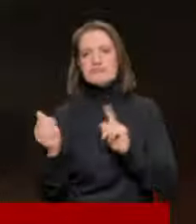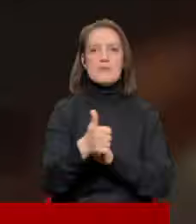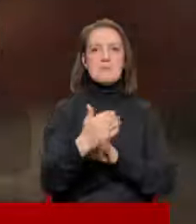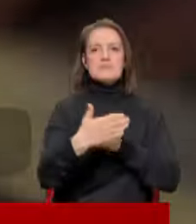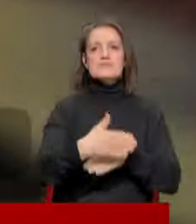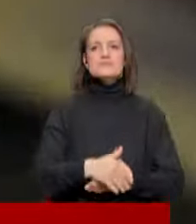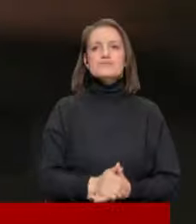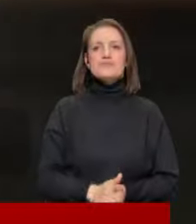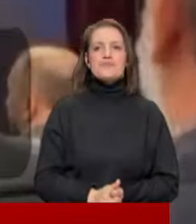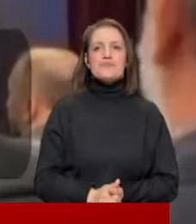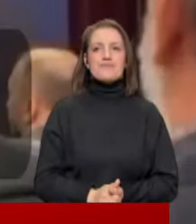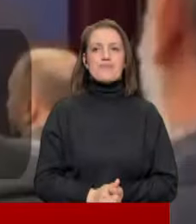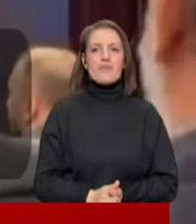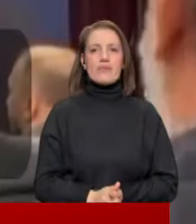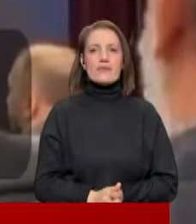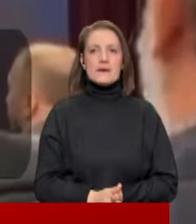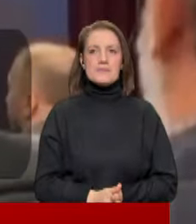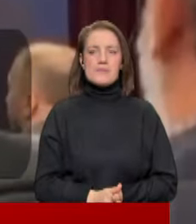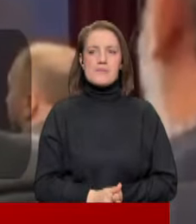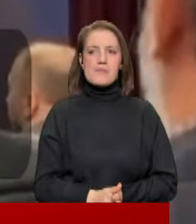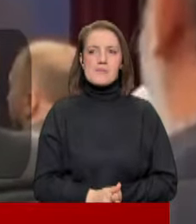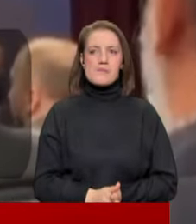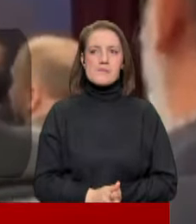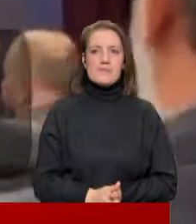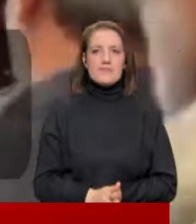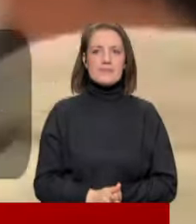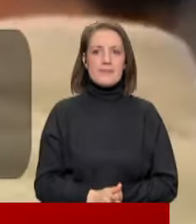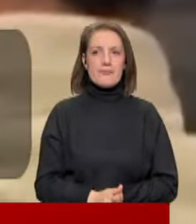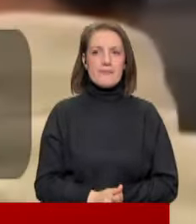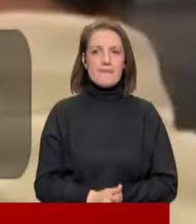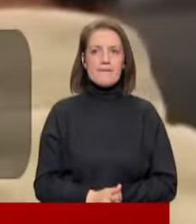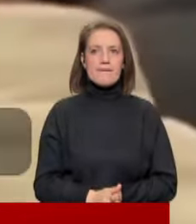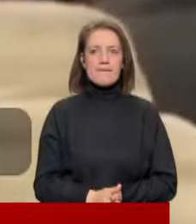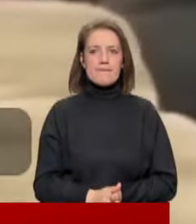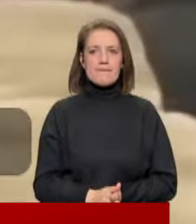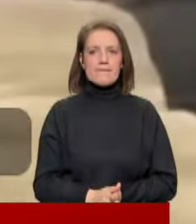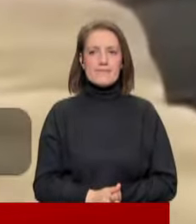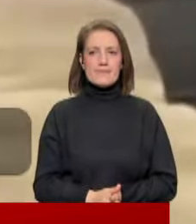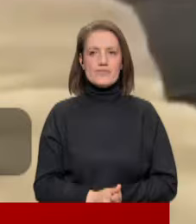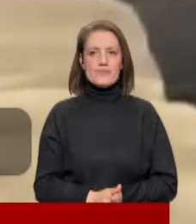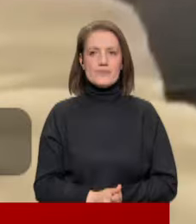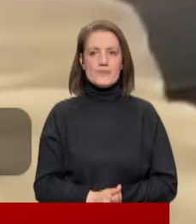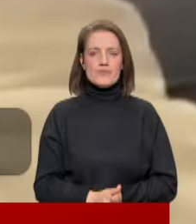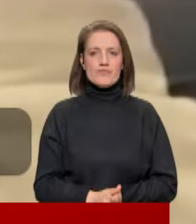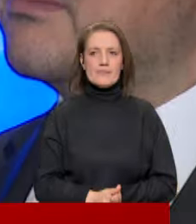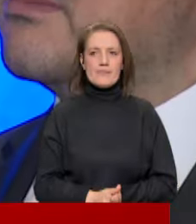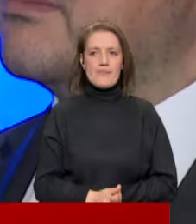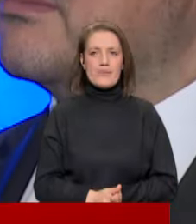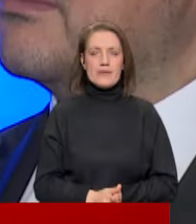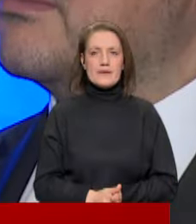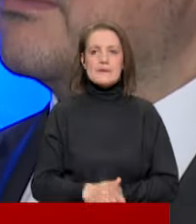kesti bir dinleyin sözümüzü görmek istiyorsanız şöyle Başakşehir'e bir bakacaksınız biz de sor Başakşehir'deki